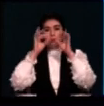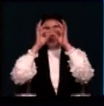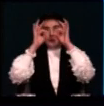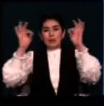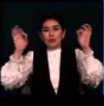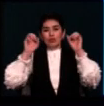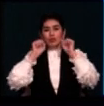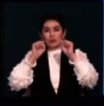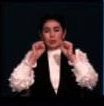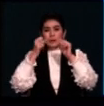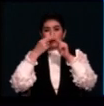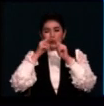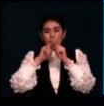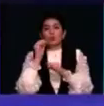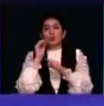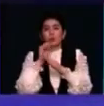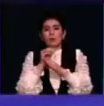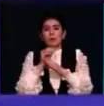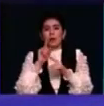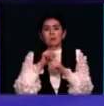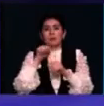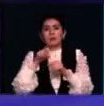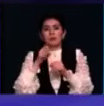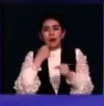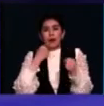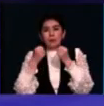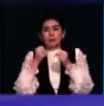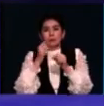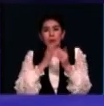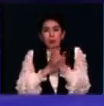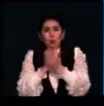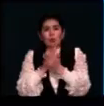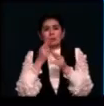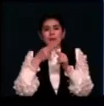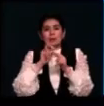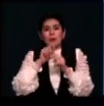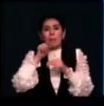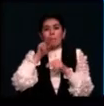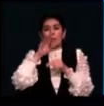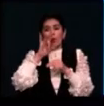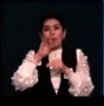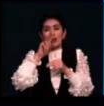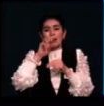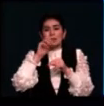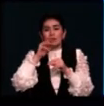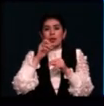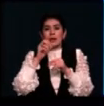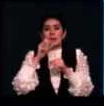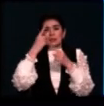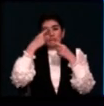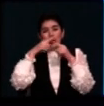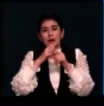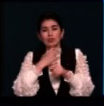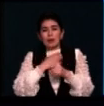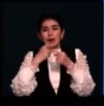мүмкін. Кейін жүдеян чидамли мақсулат бўлганлиги сабабли полипропилендан техникада